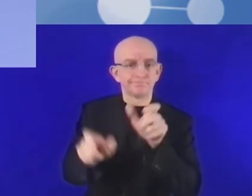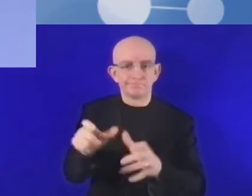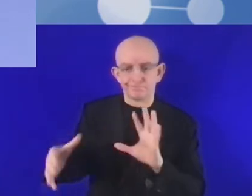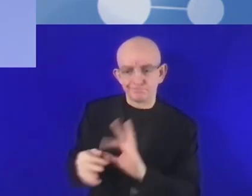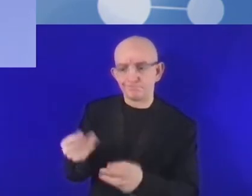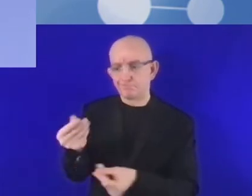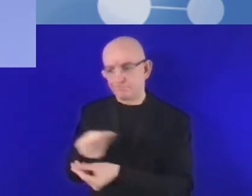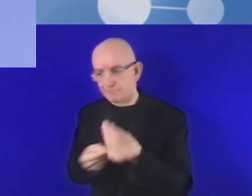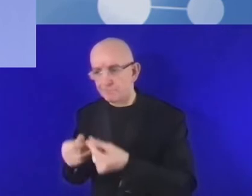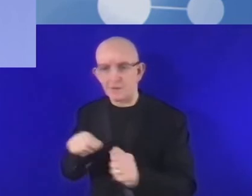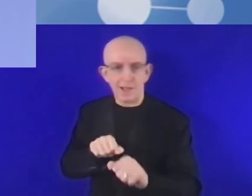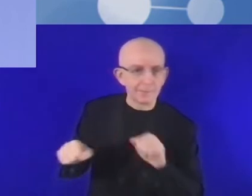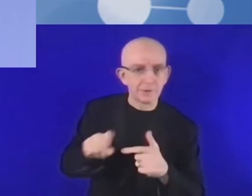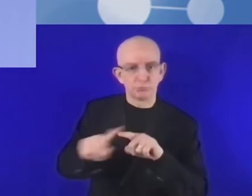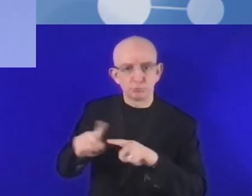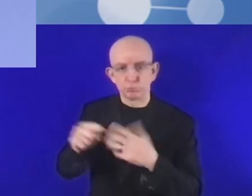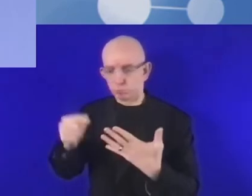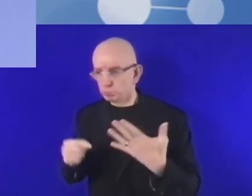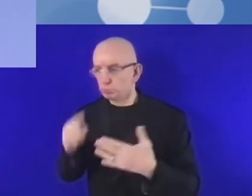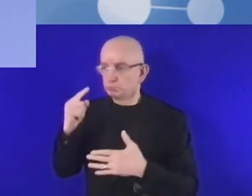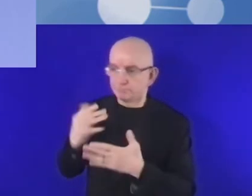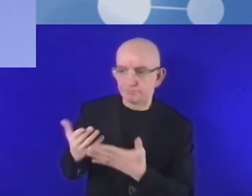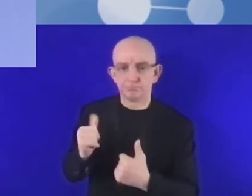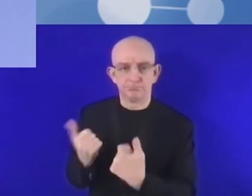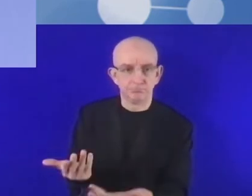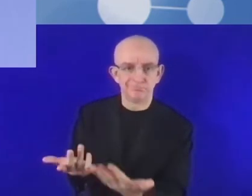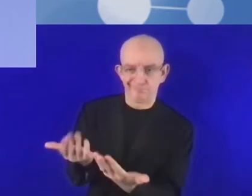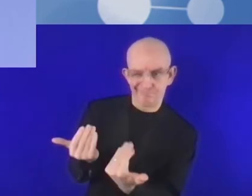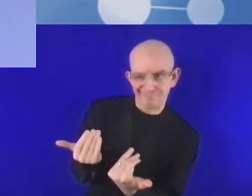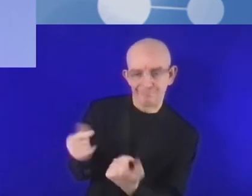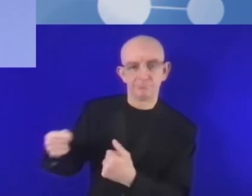持，税务方面的支持，也可以考虑